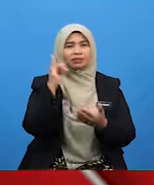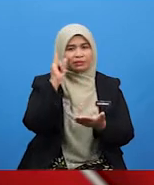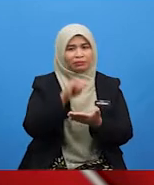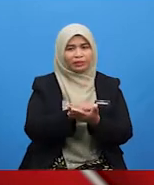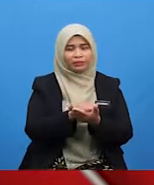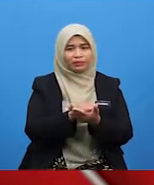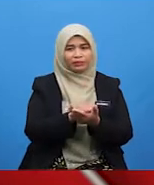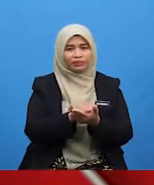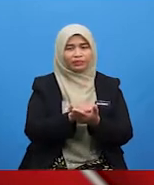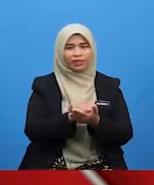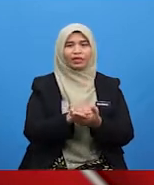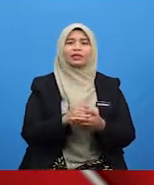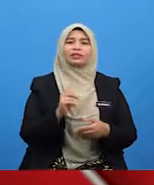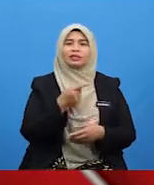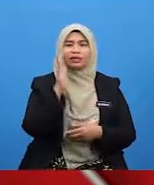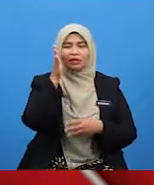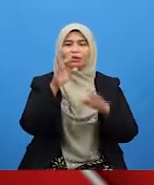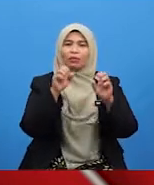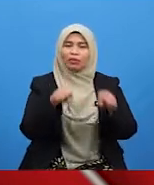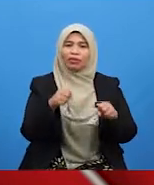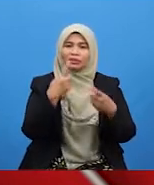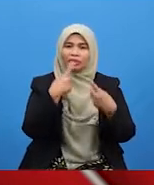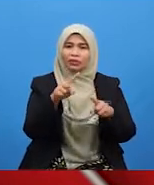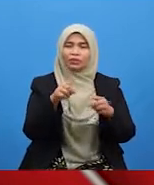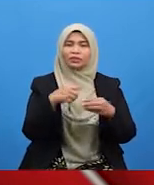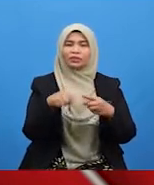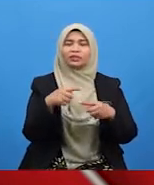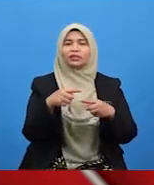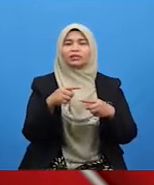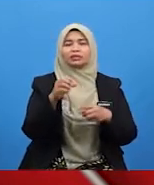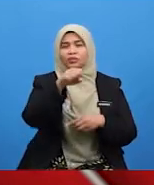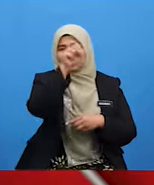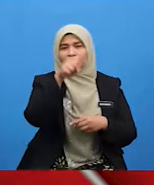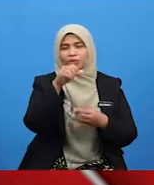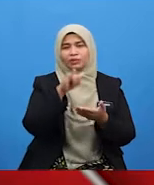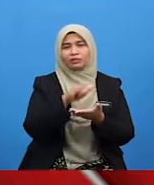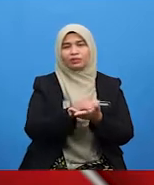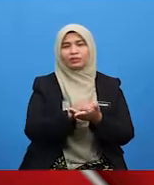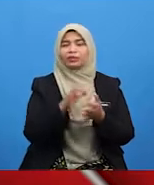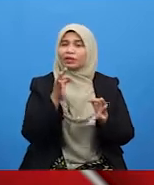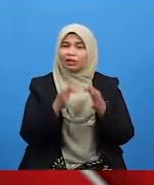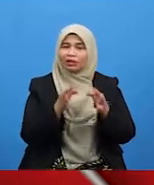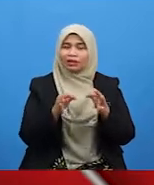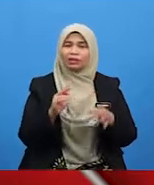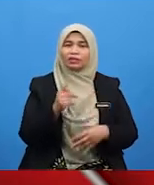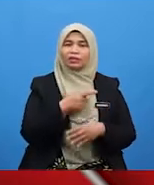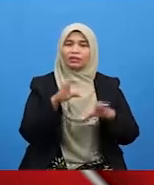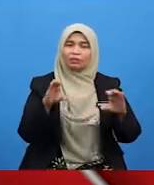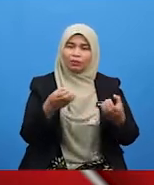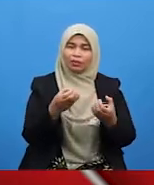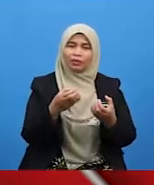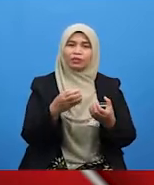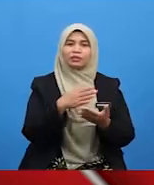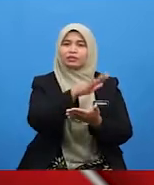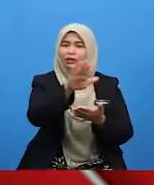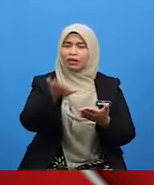keimanan kita. Kita akan boleh menjawab soalan yang diajukan oleh malaikat Munkar dan Nakir sekiranya kita